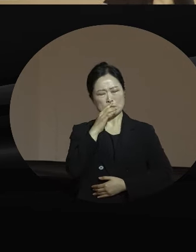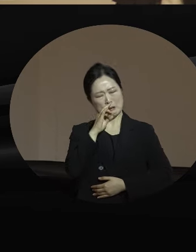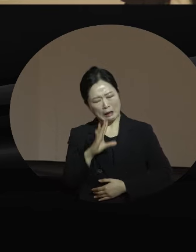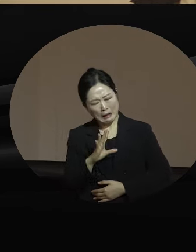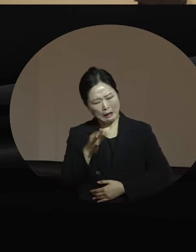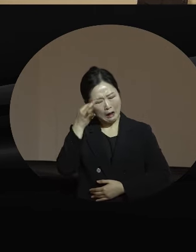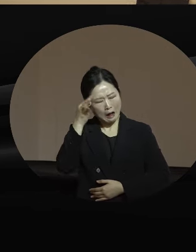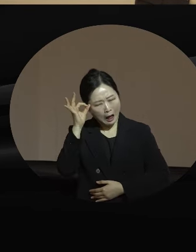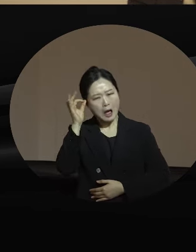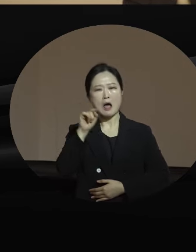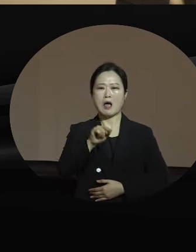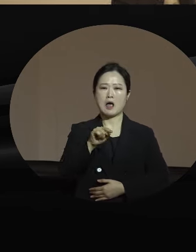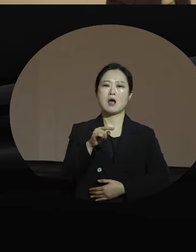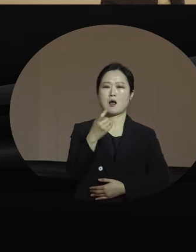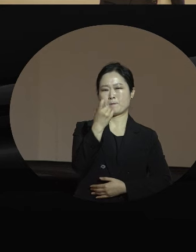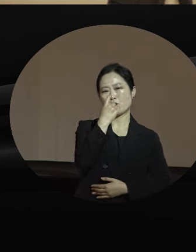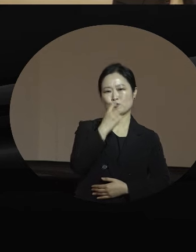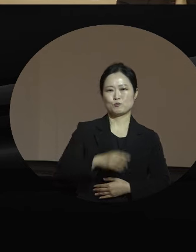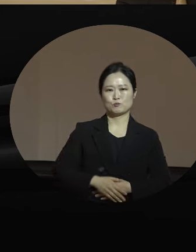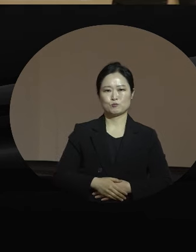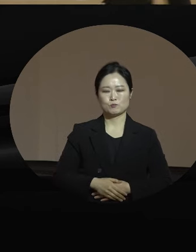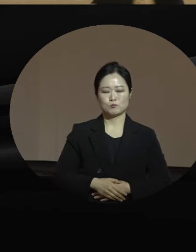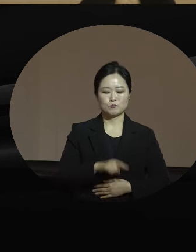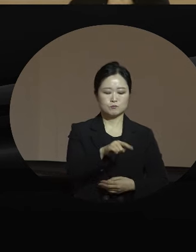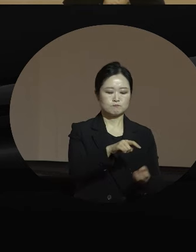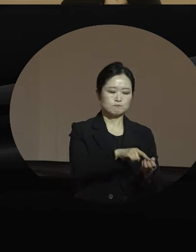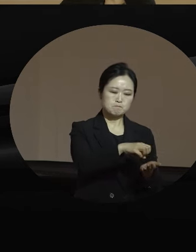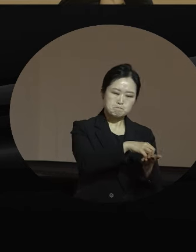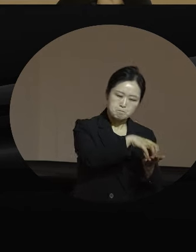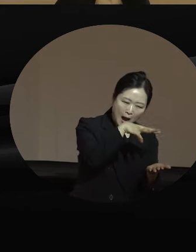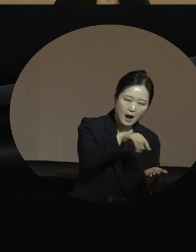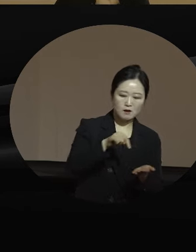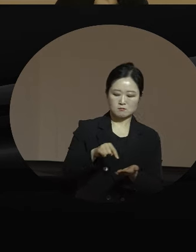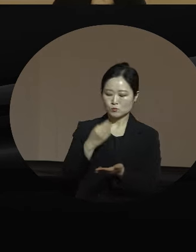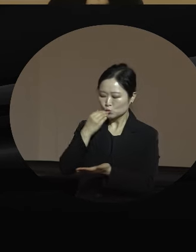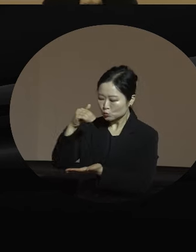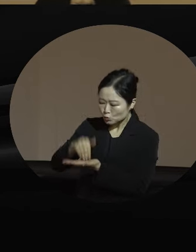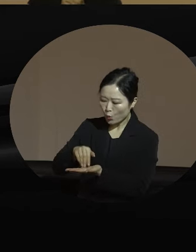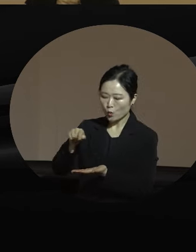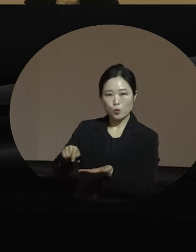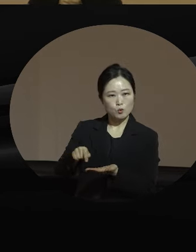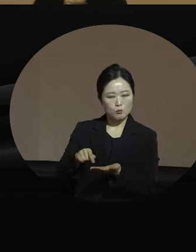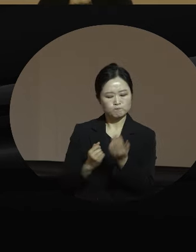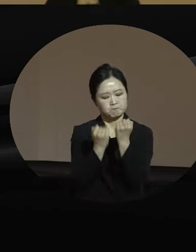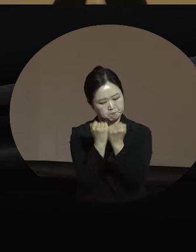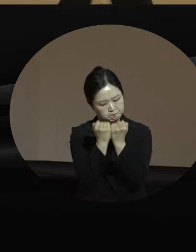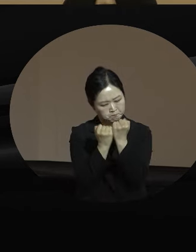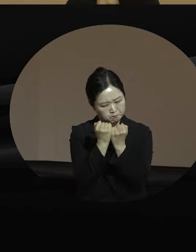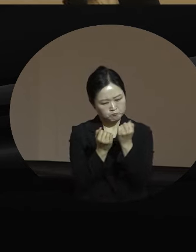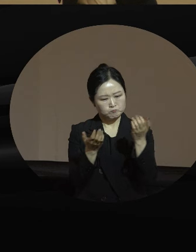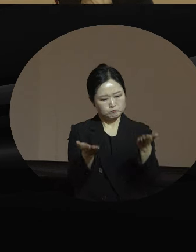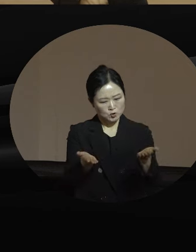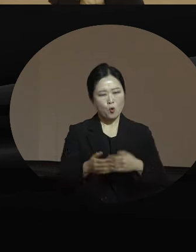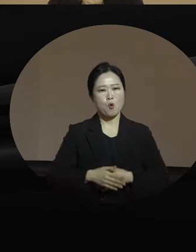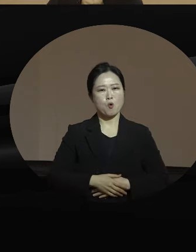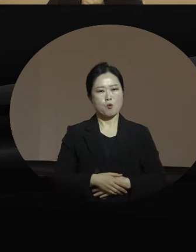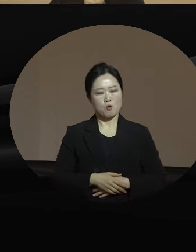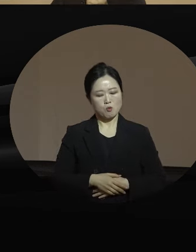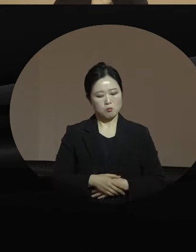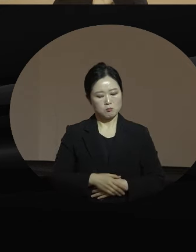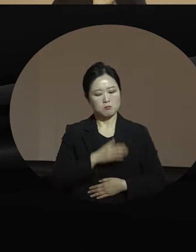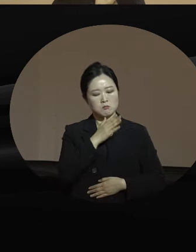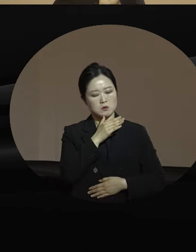봐. 이건 빵이고 이건 돌이야. 이건 먹으면 안 되고 이건 먹어야 돼. 이렇게 설명해주면 아는 것 같아요. Feeling of knowing. 착각이 생기는